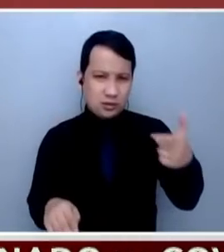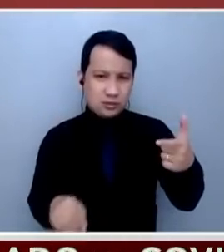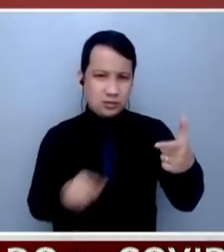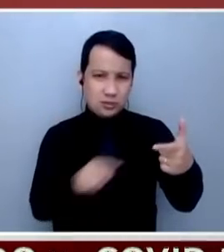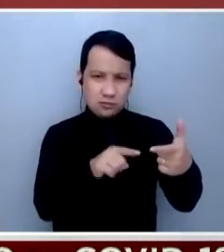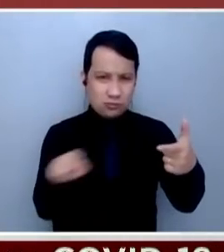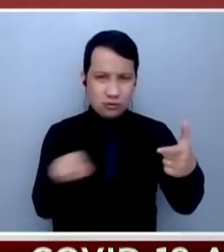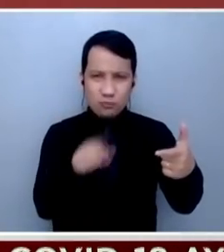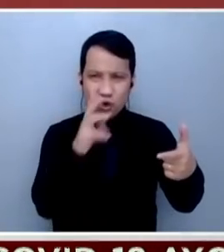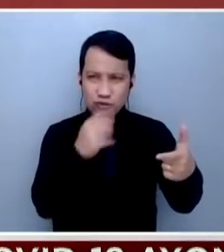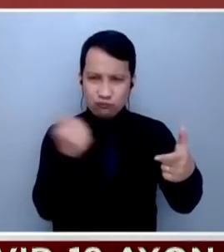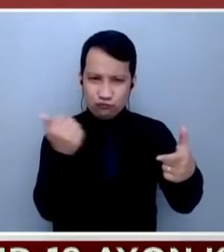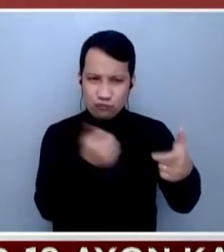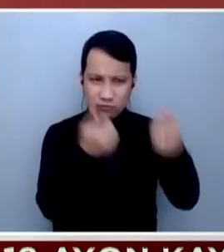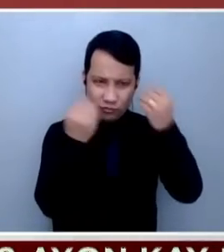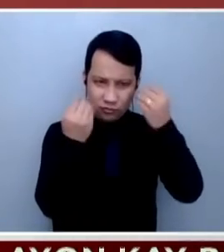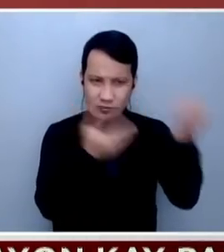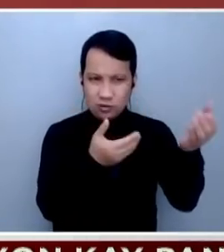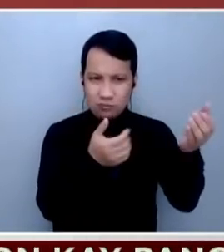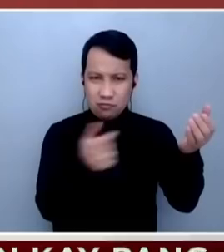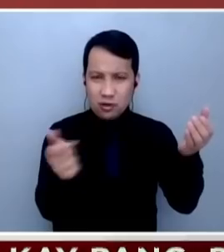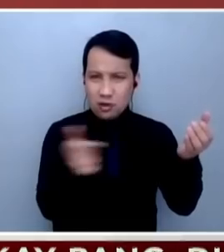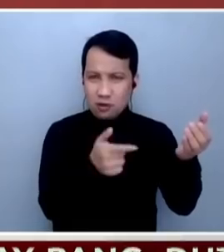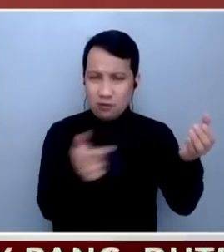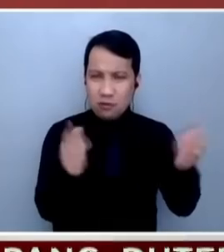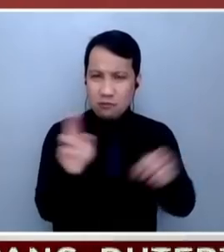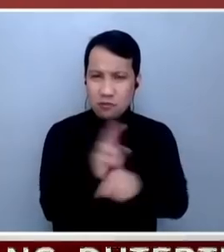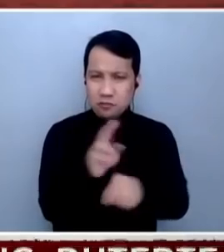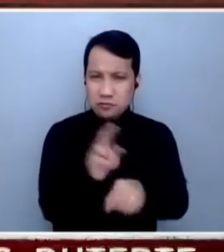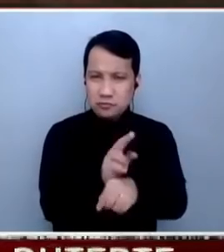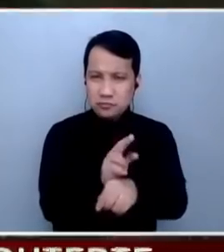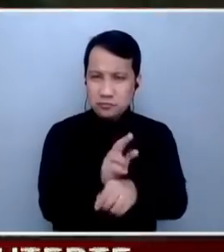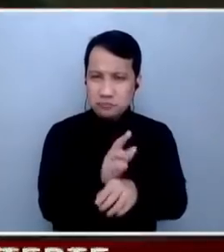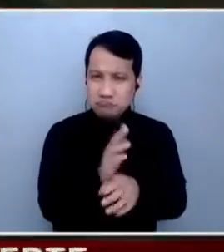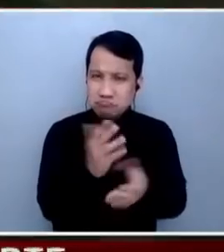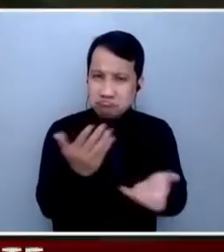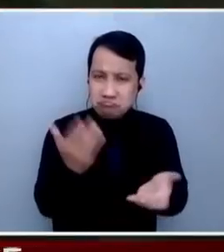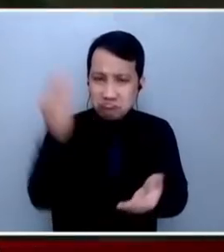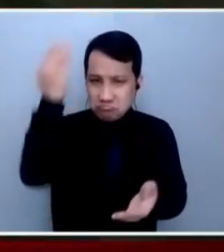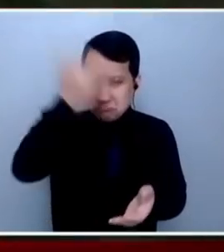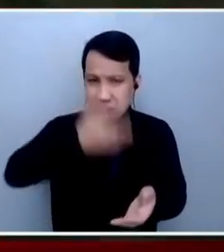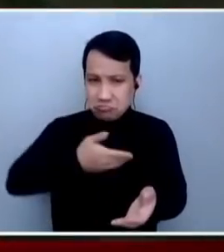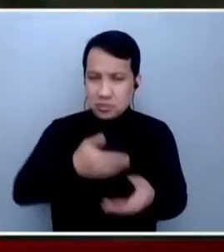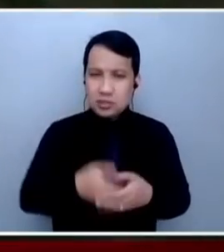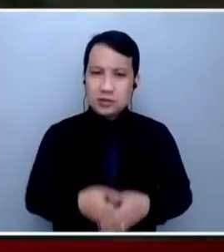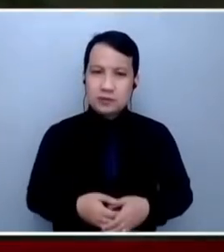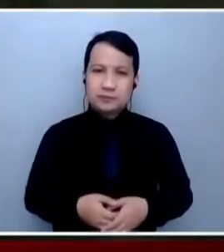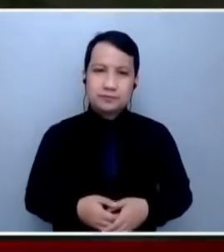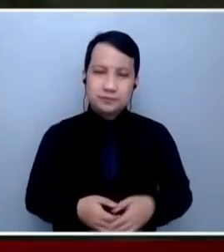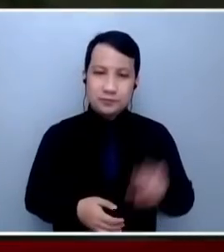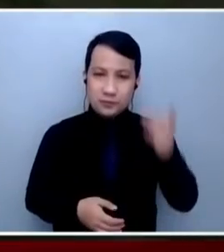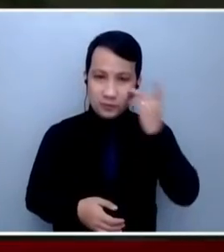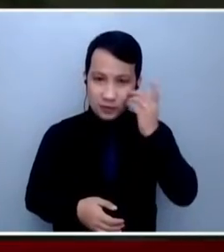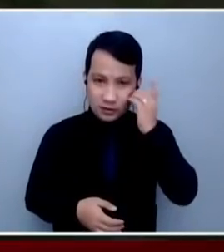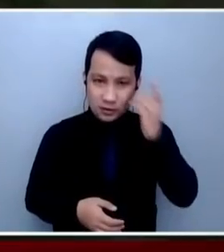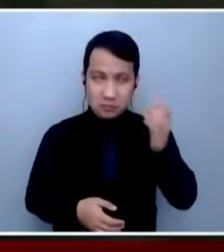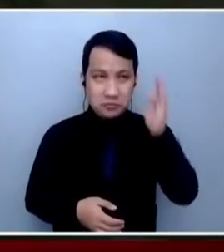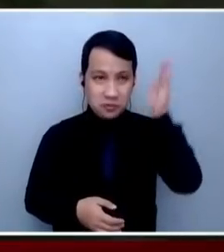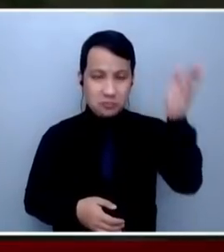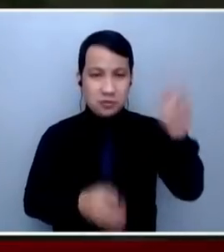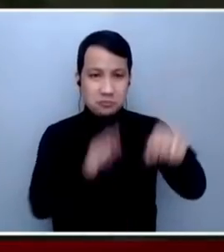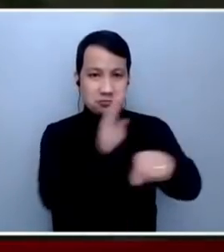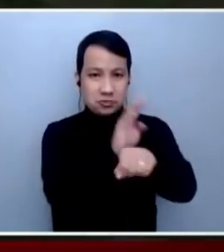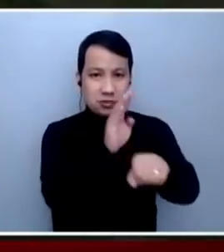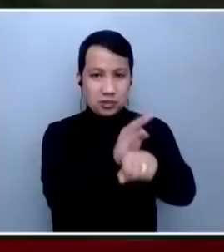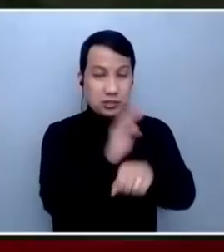ang susundin ng publiko tungkol sa paggamit ng face shield? Binanata naman ni Calyody de Guzman ang negosyanteng si